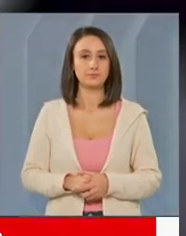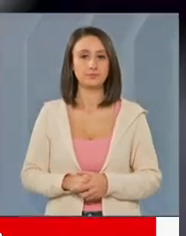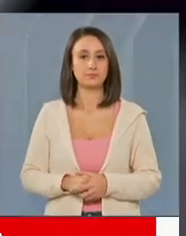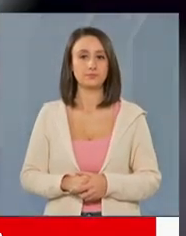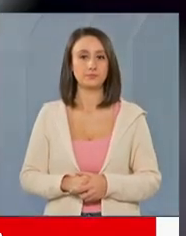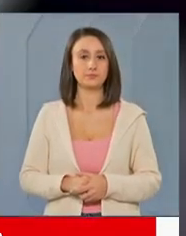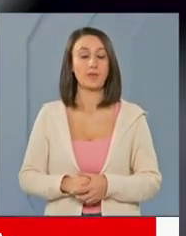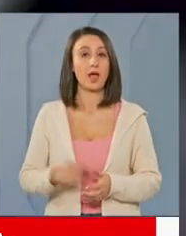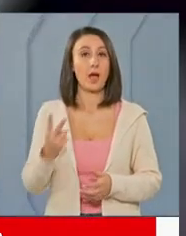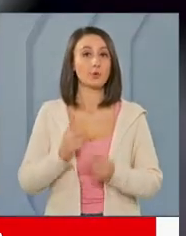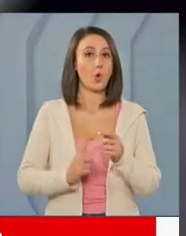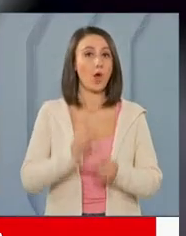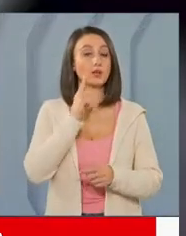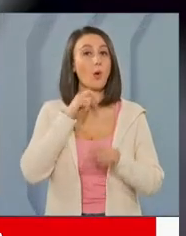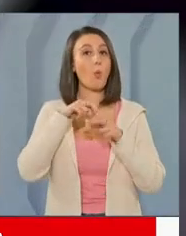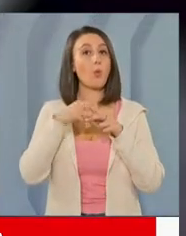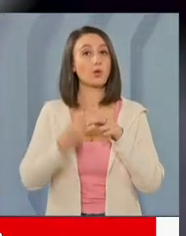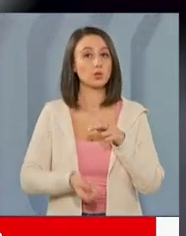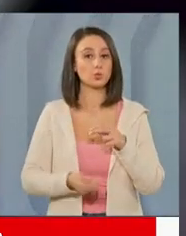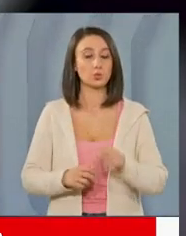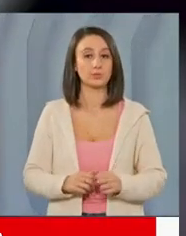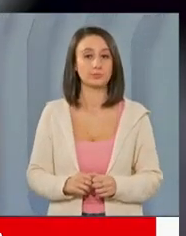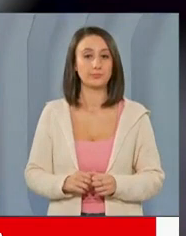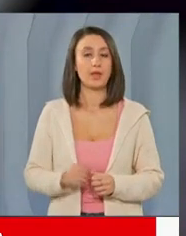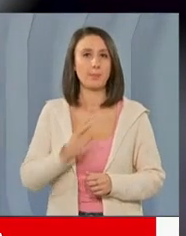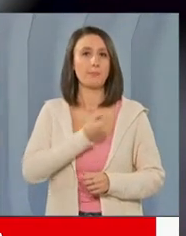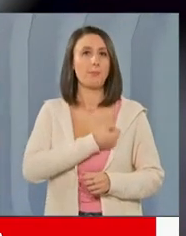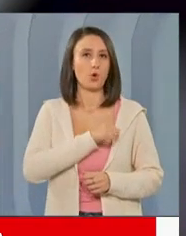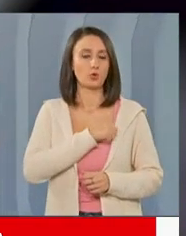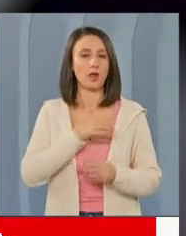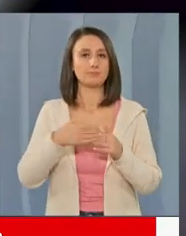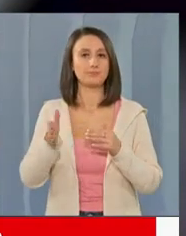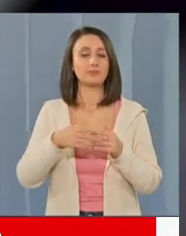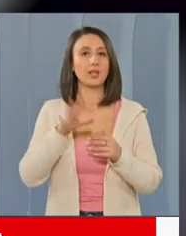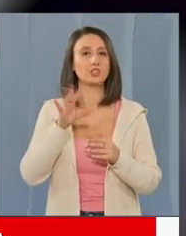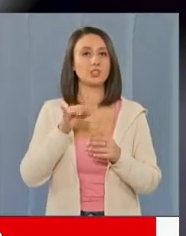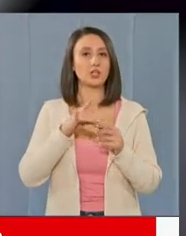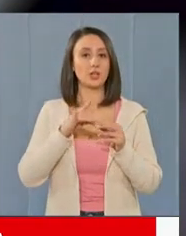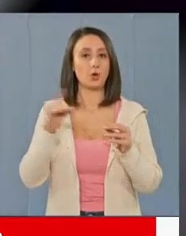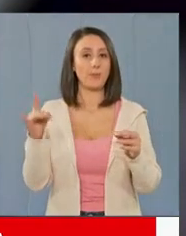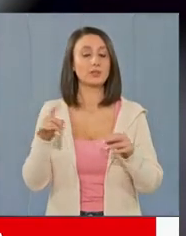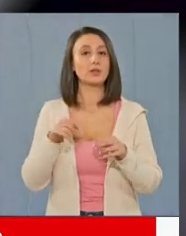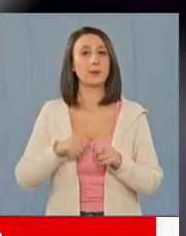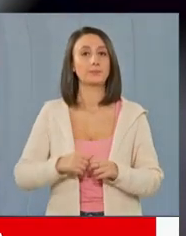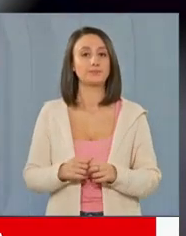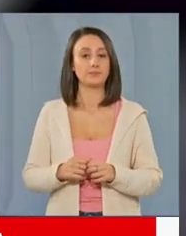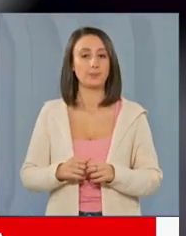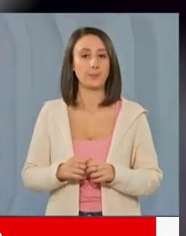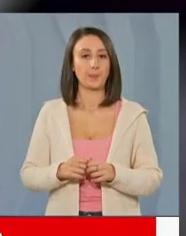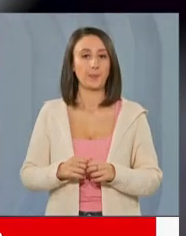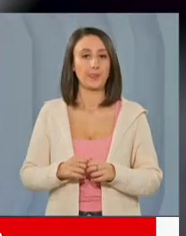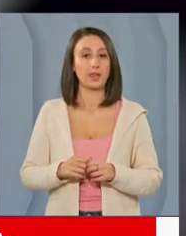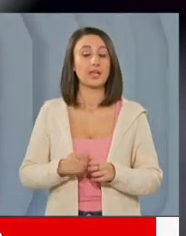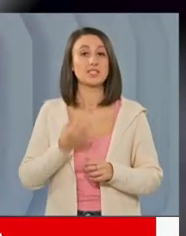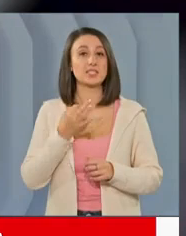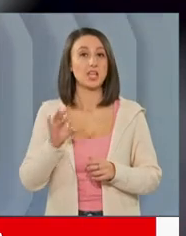cele două rachete au căzut în localitatea la 50 de km nord de orașul ucrainean elyov la